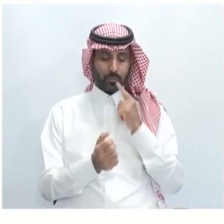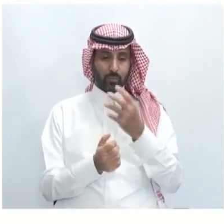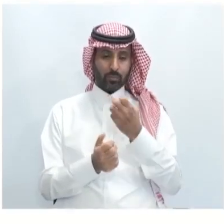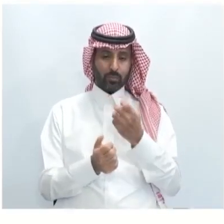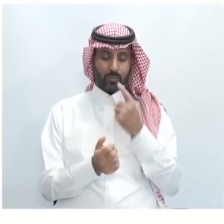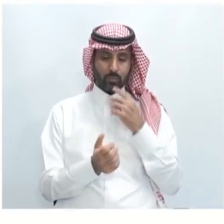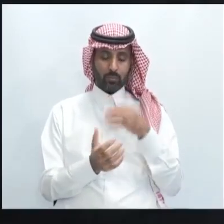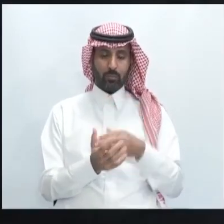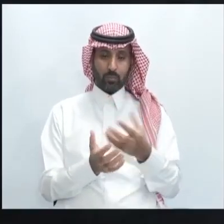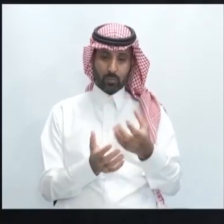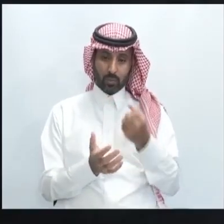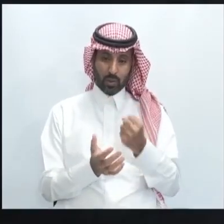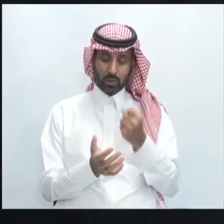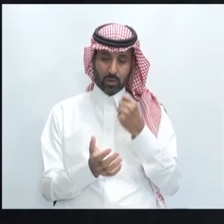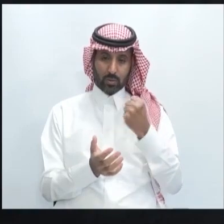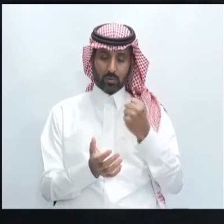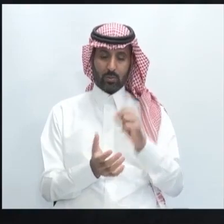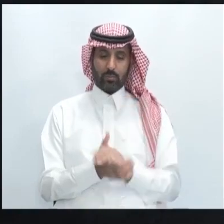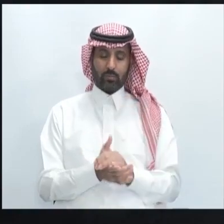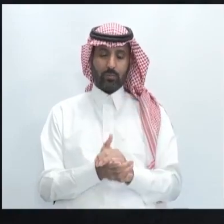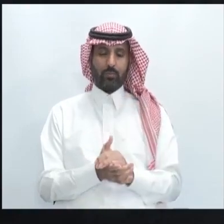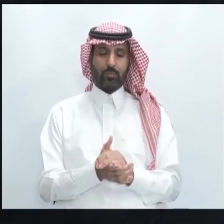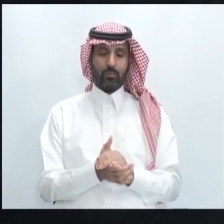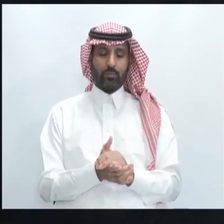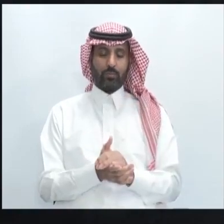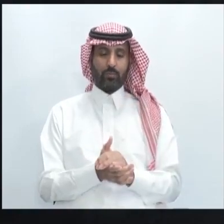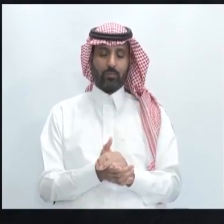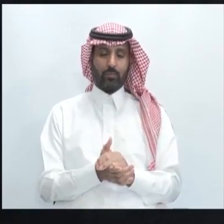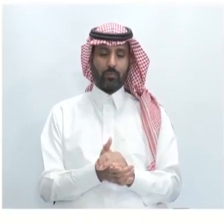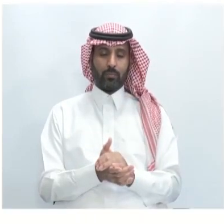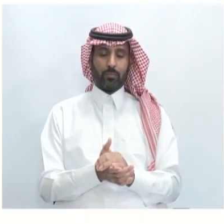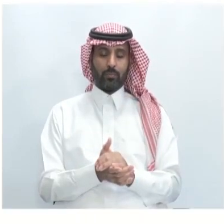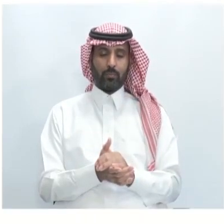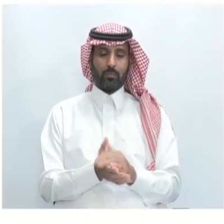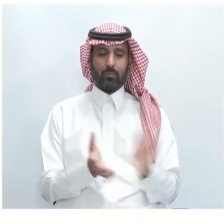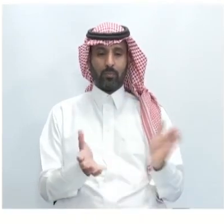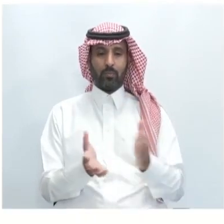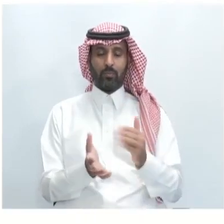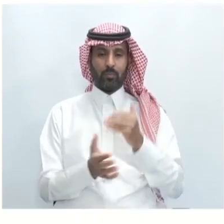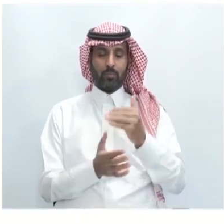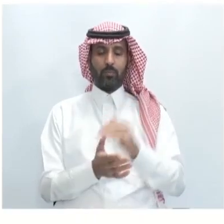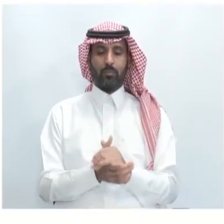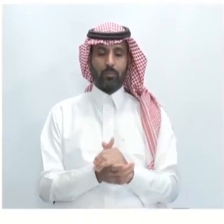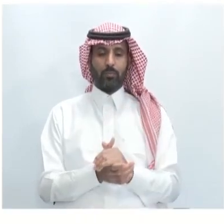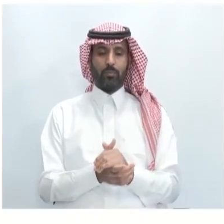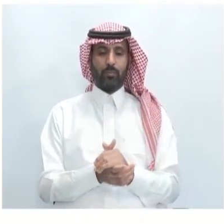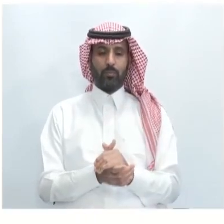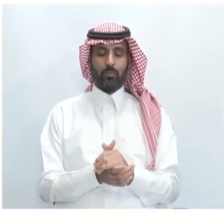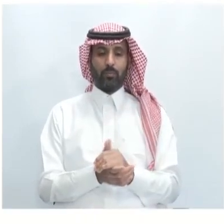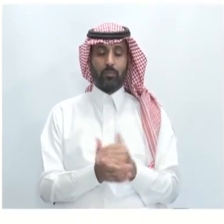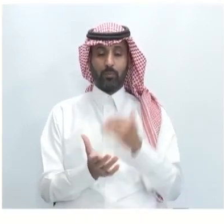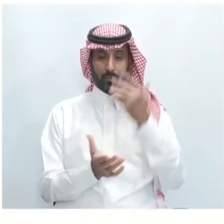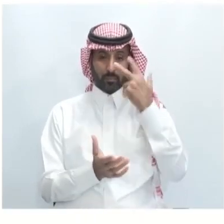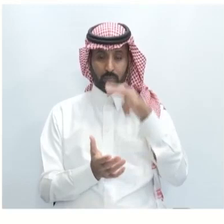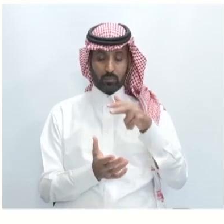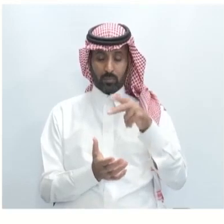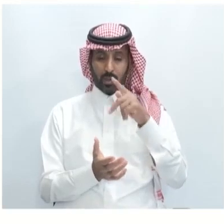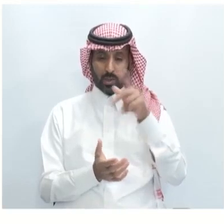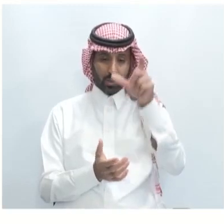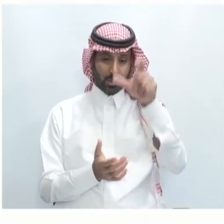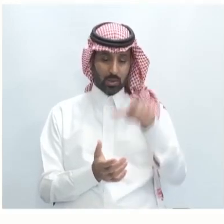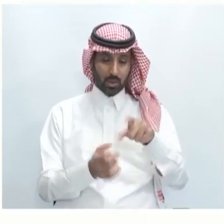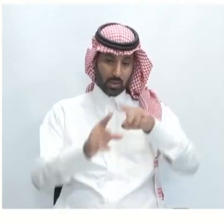انه موجود للدم فيعطيني مباشره طاقه وترفع الطاقه في الجسم الان لنركز على